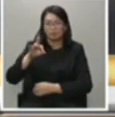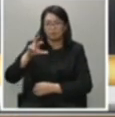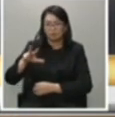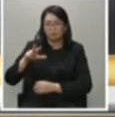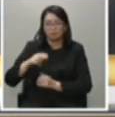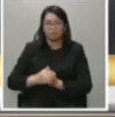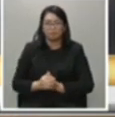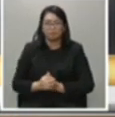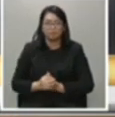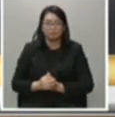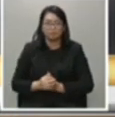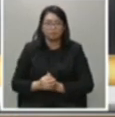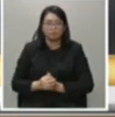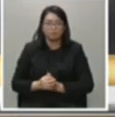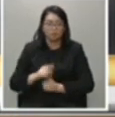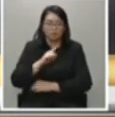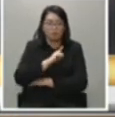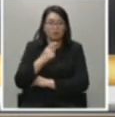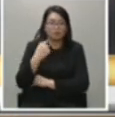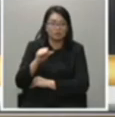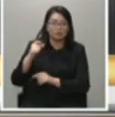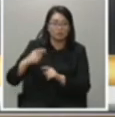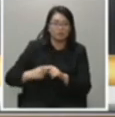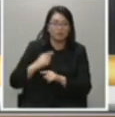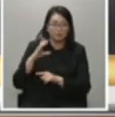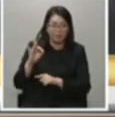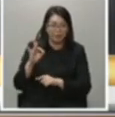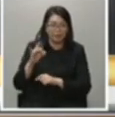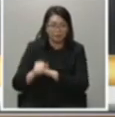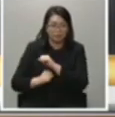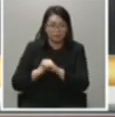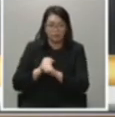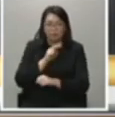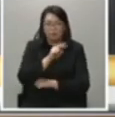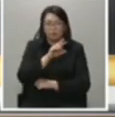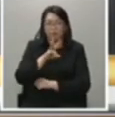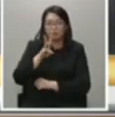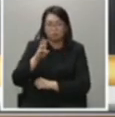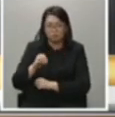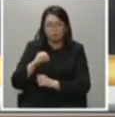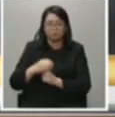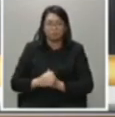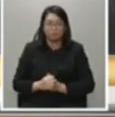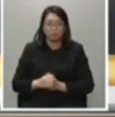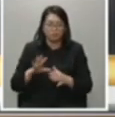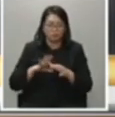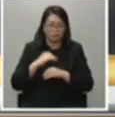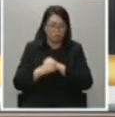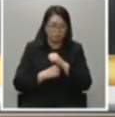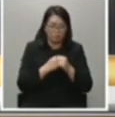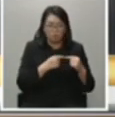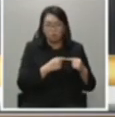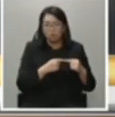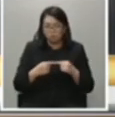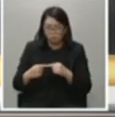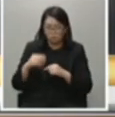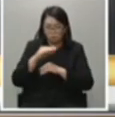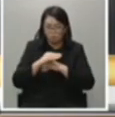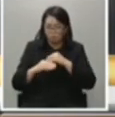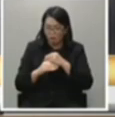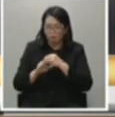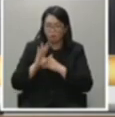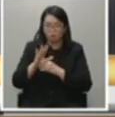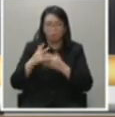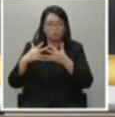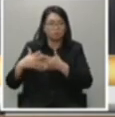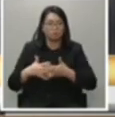56009/393ลงวันที่10สิงหาคม2560เรื่องการต่ออายุโครงการ GSP ของสหรัฐก